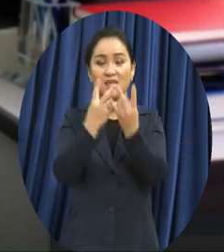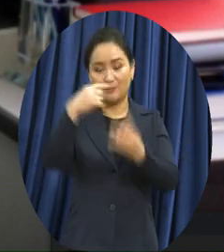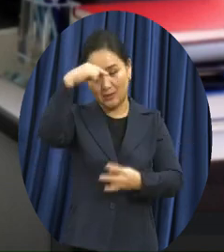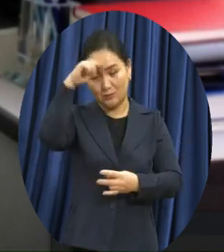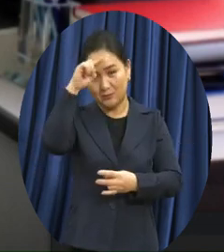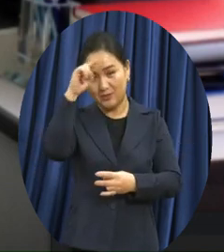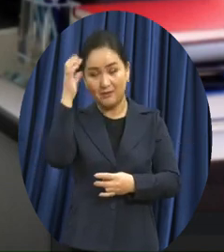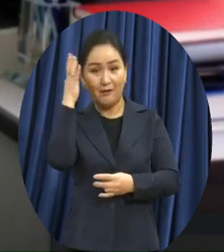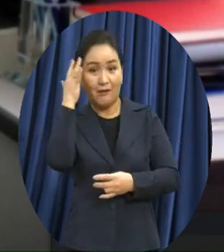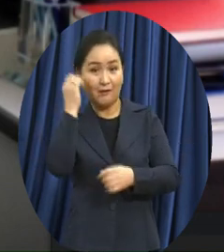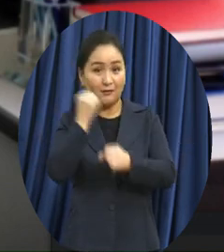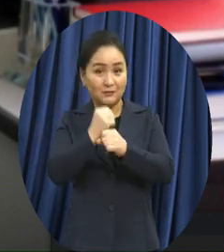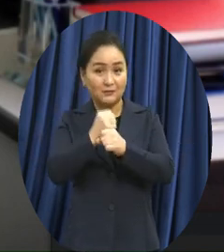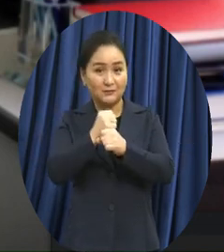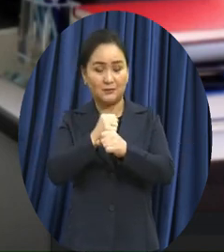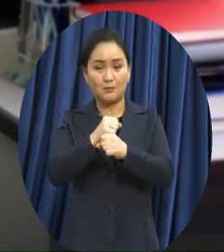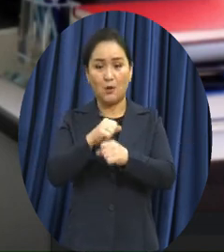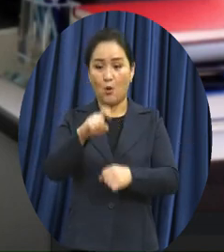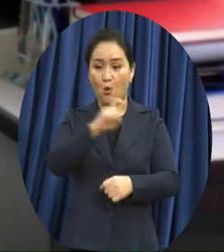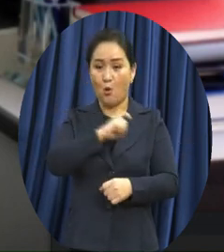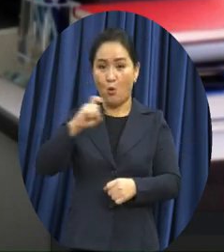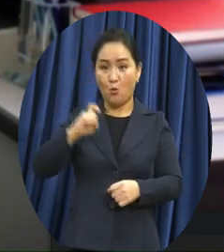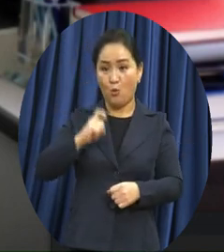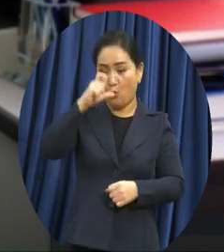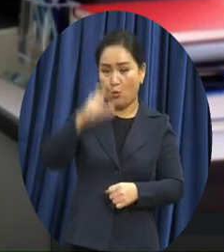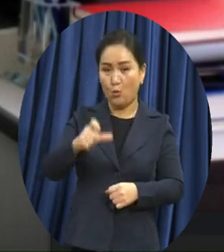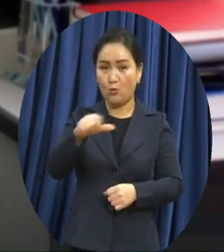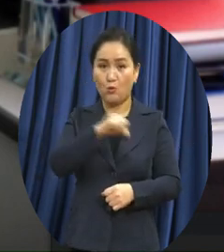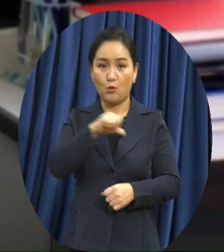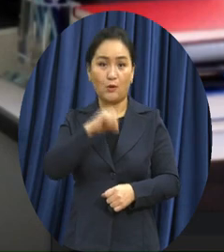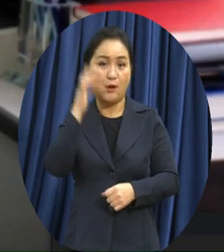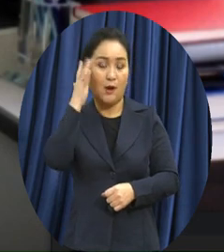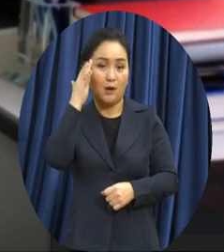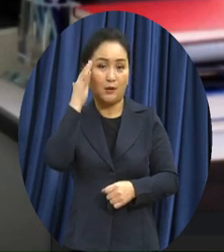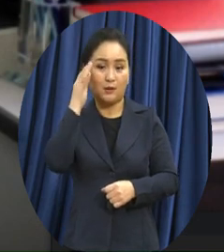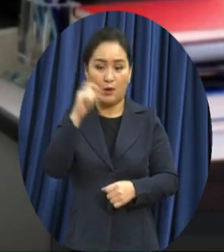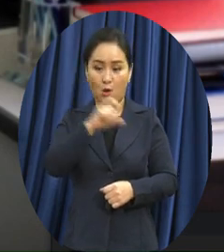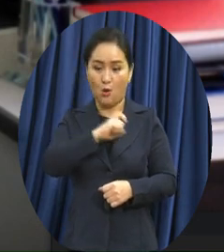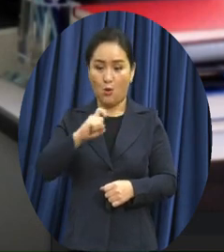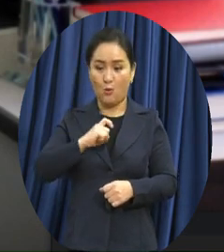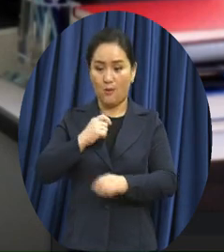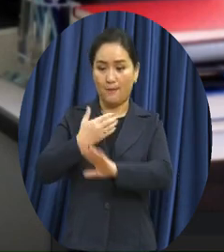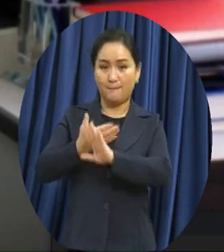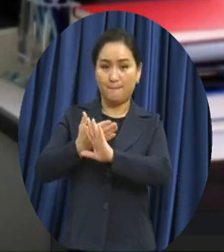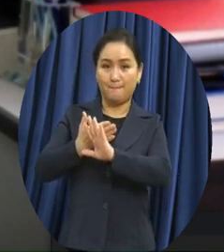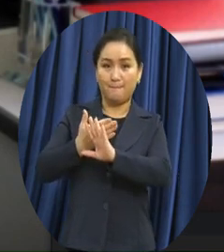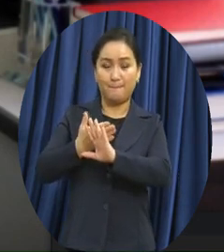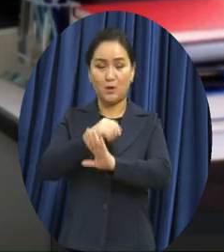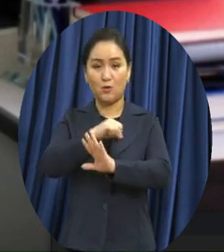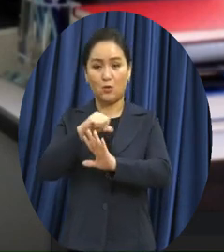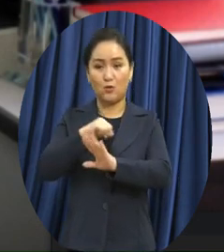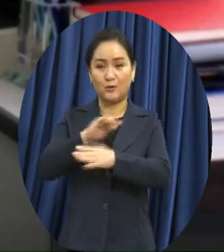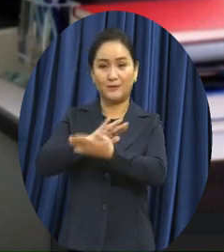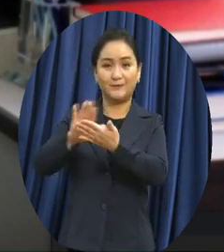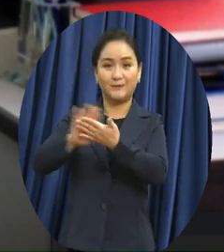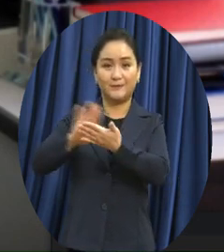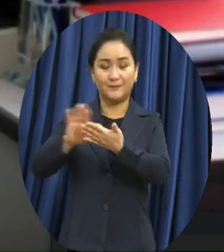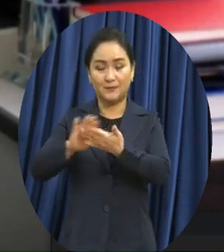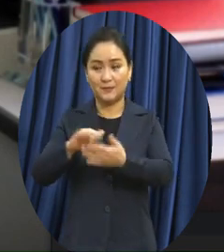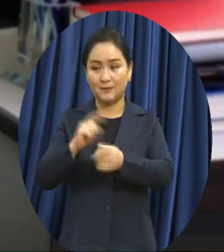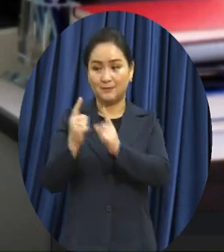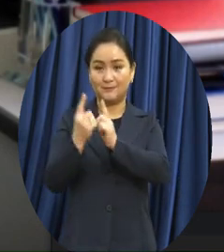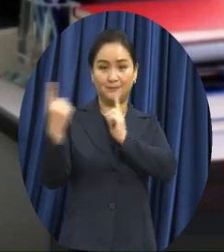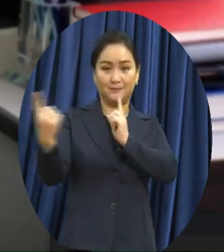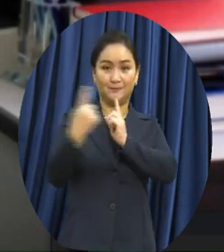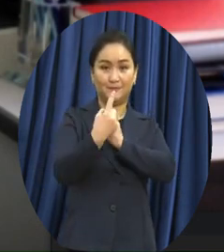ер нь хувь хүнд хувь хүний одоо арга хэмжээ, маск зөөх, хувийн ариун цэвэр эрүүлэх угаасах, зай барих,